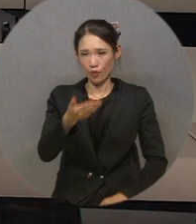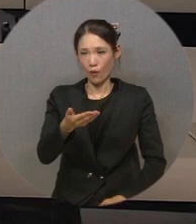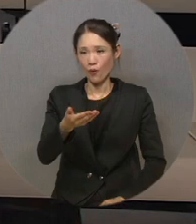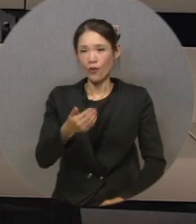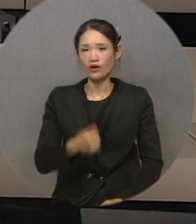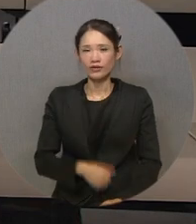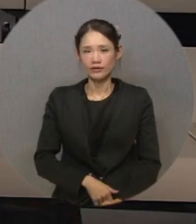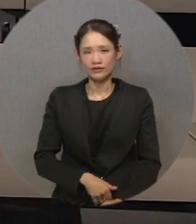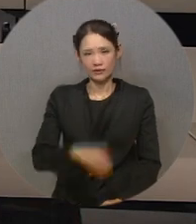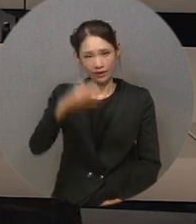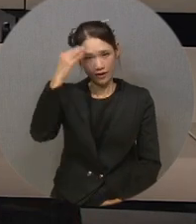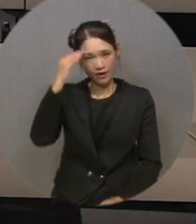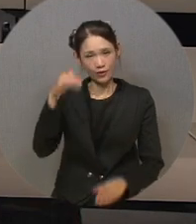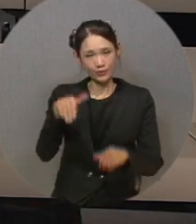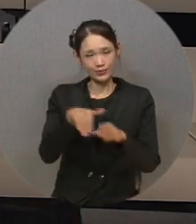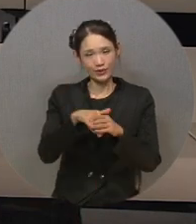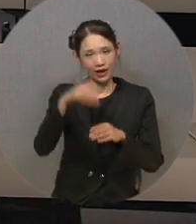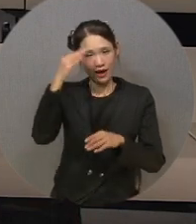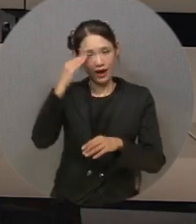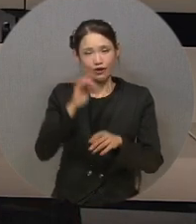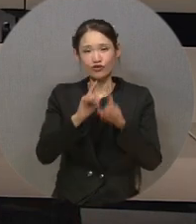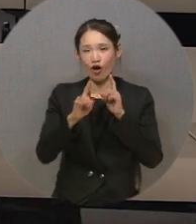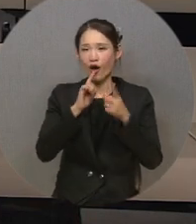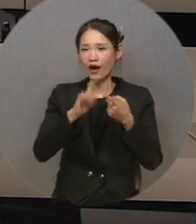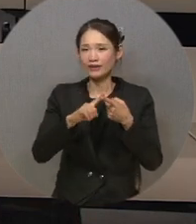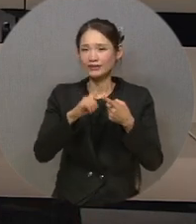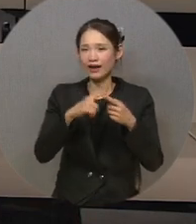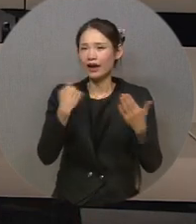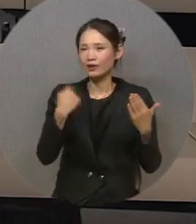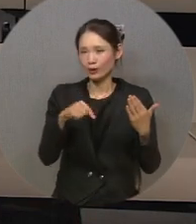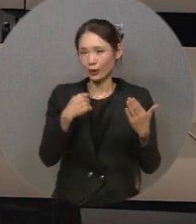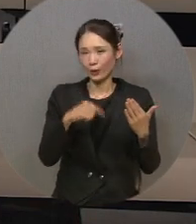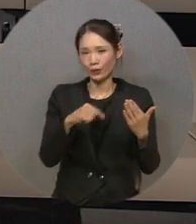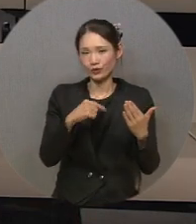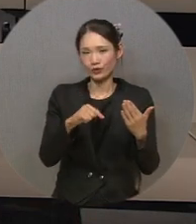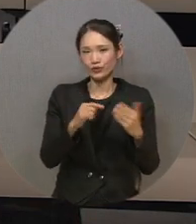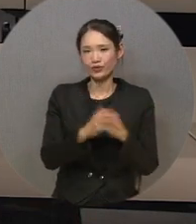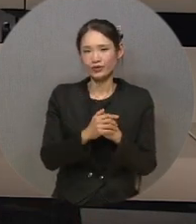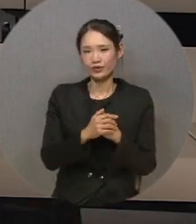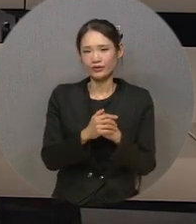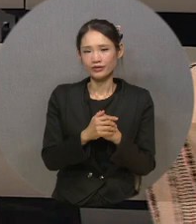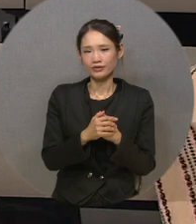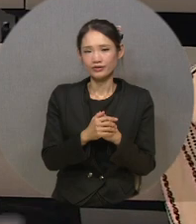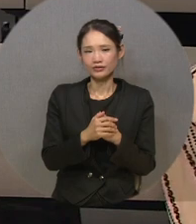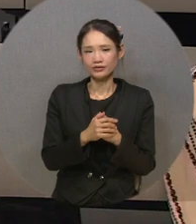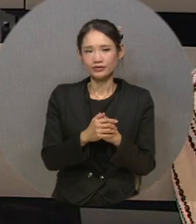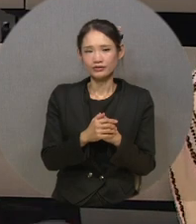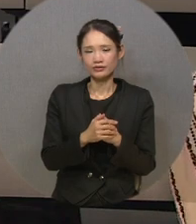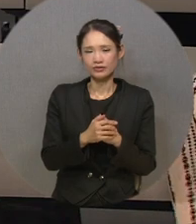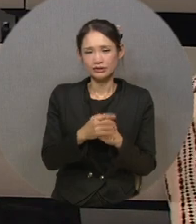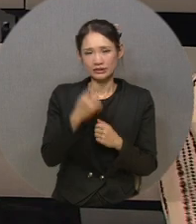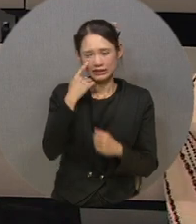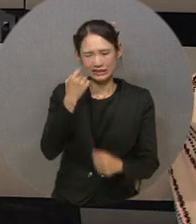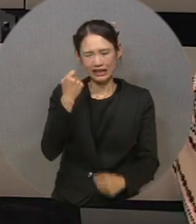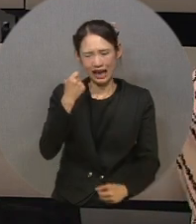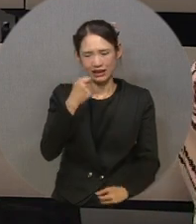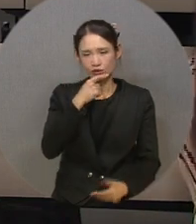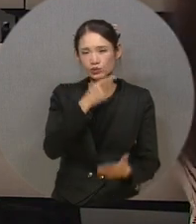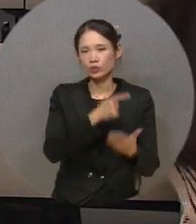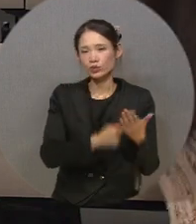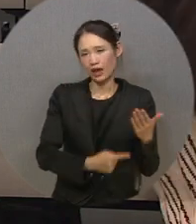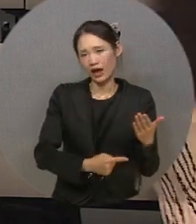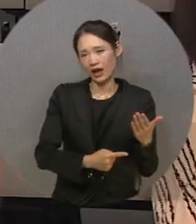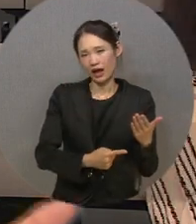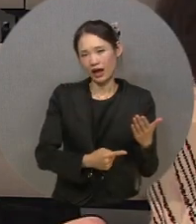또 한국의 어떤 문화와 또 한국어에 대한 그런 교육을 시각적 손상이 있다